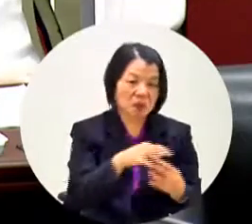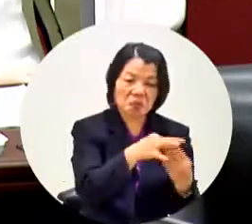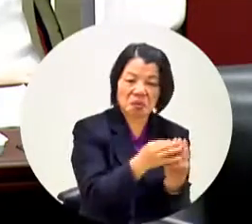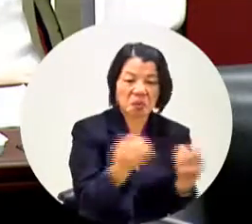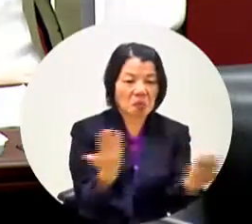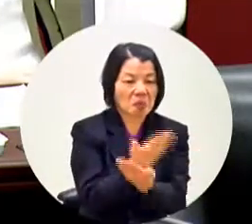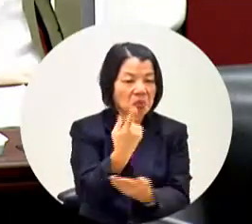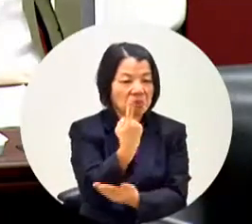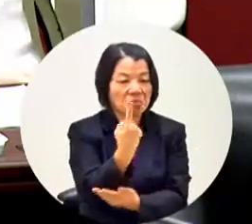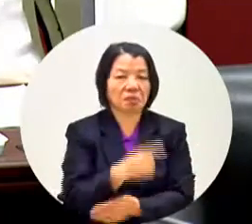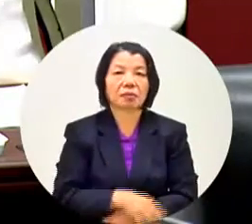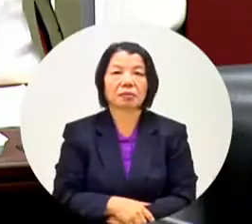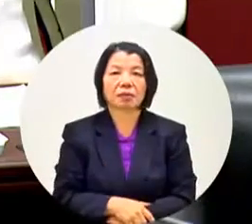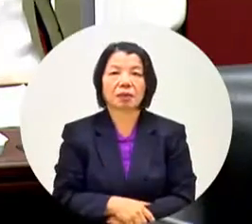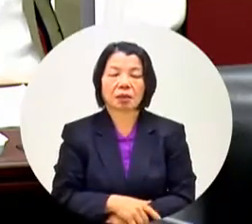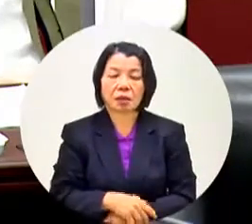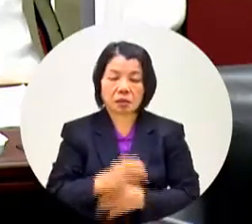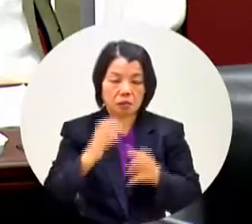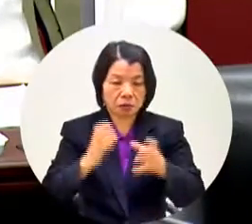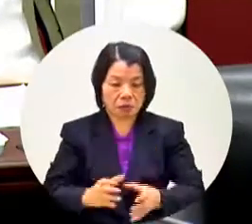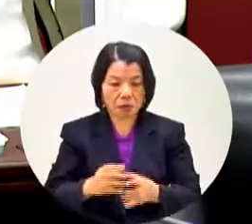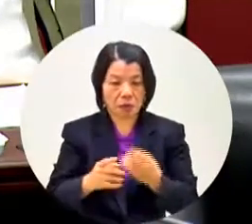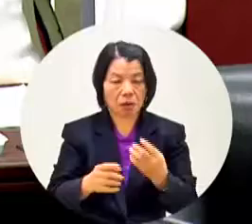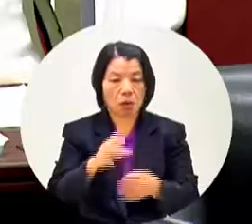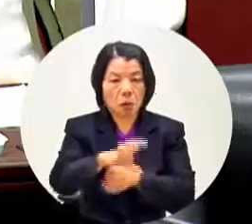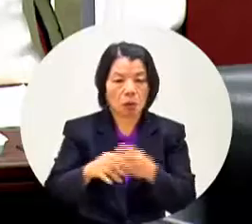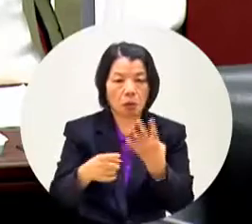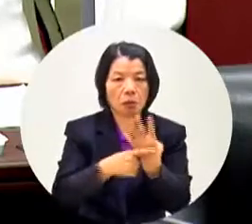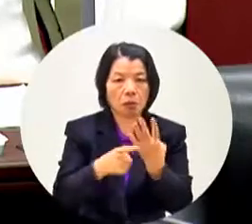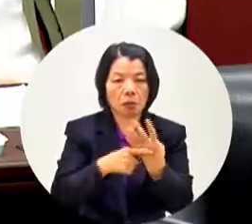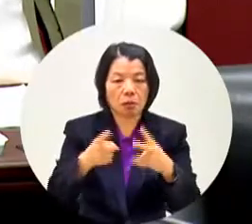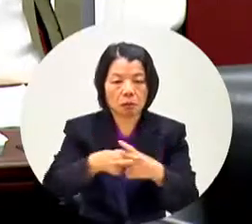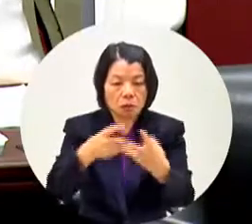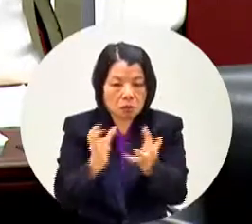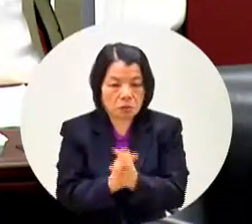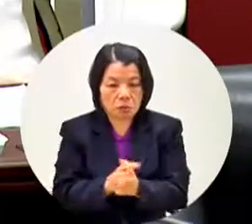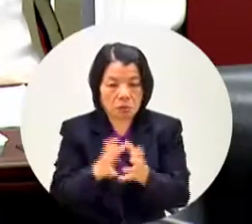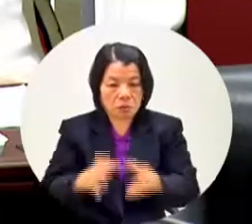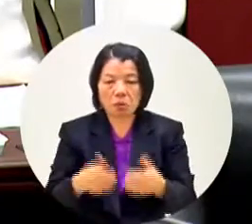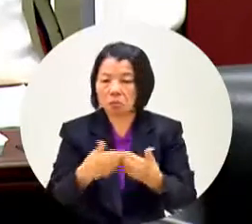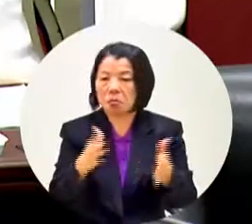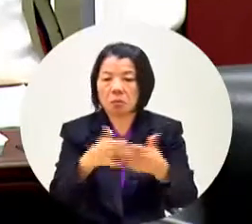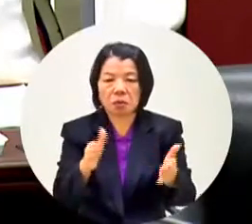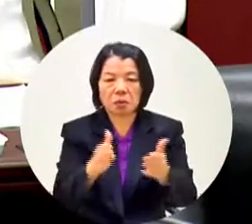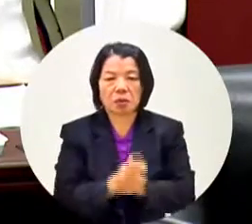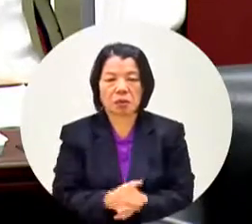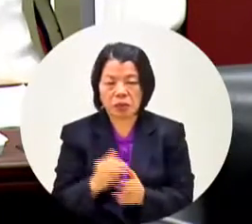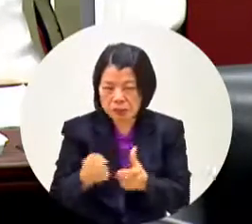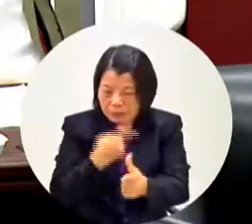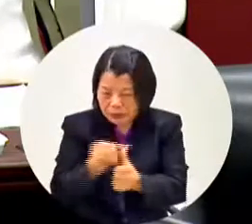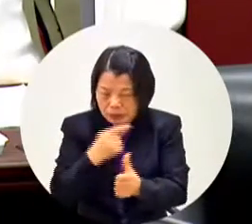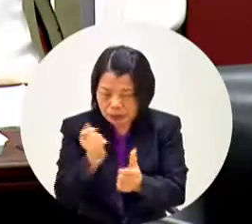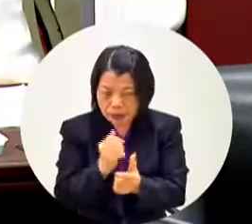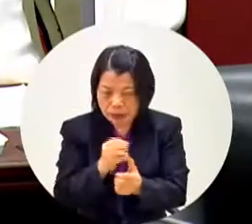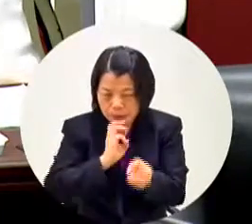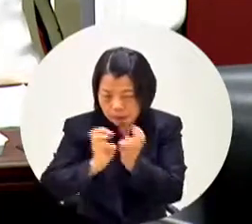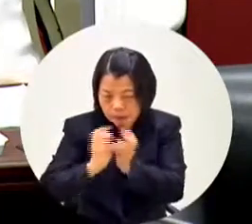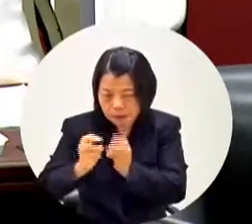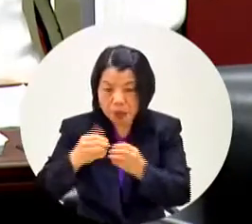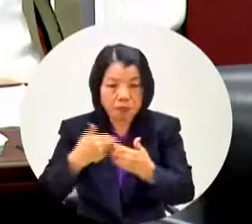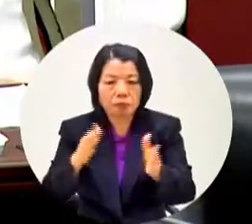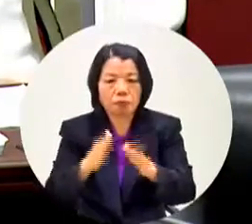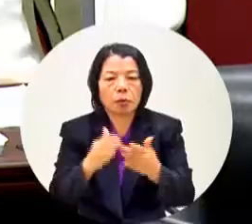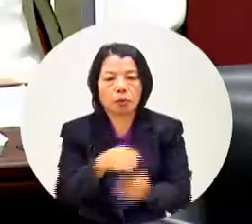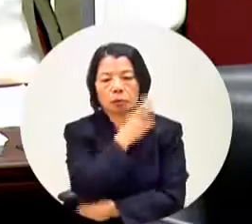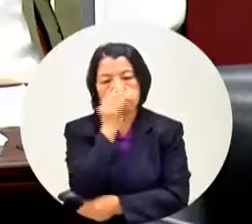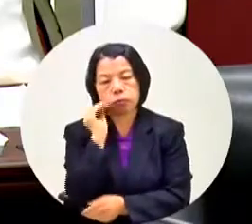这个问题可能不是我们为人民的父母官，或者是我们这些民意代表想要看到的。所以